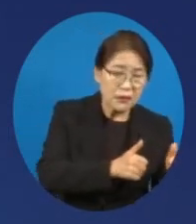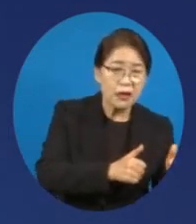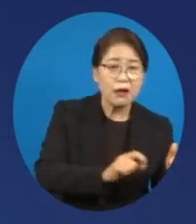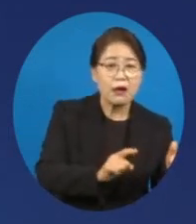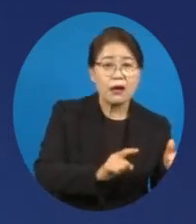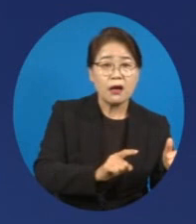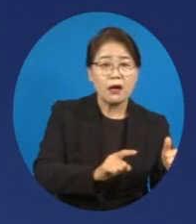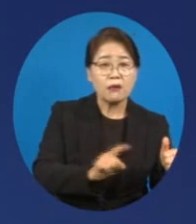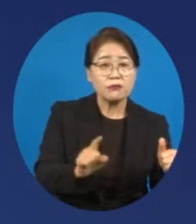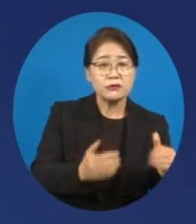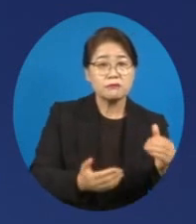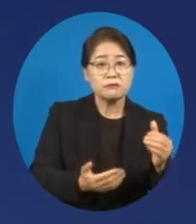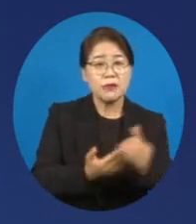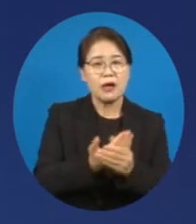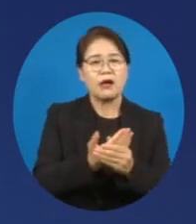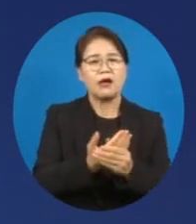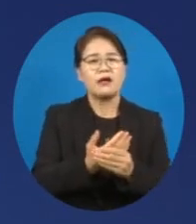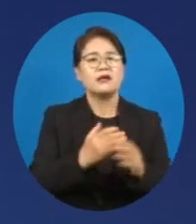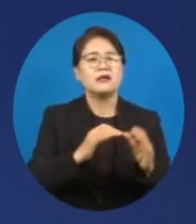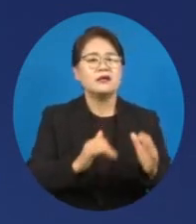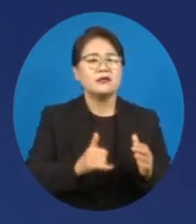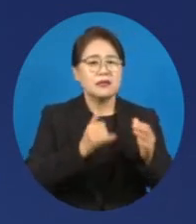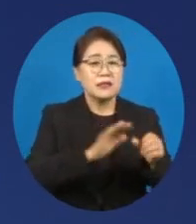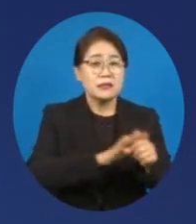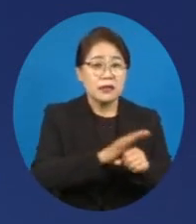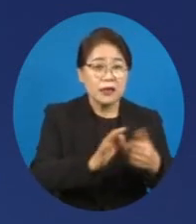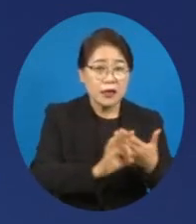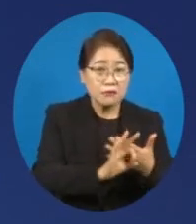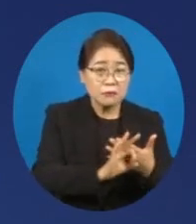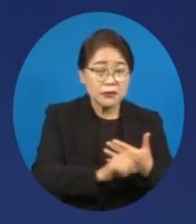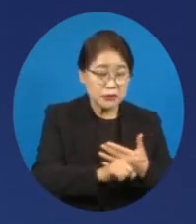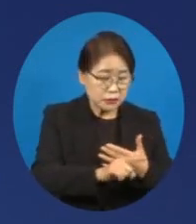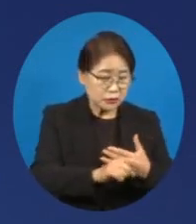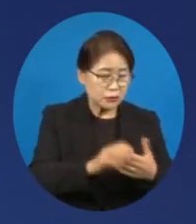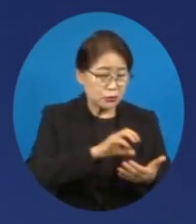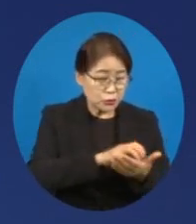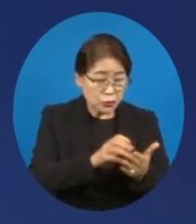어떤 일이 벌어지죠 세상을 사랑하면 사랑한만큼